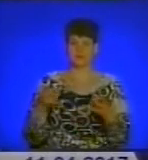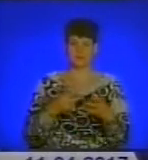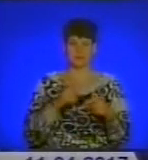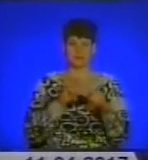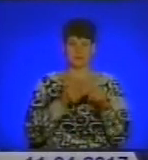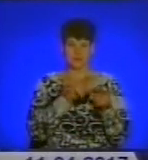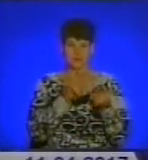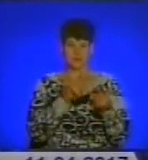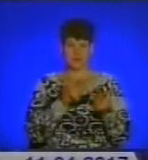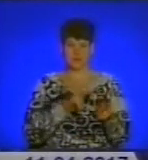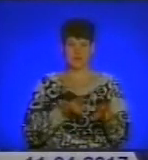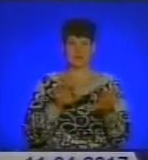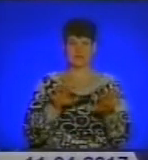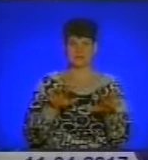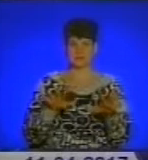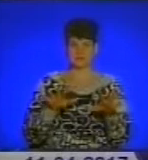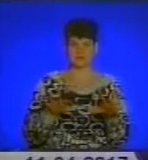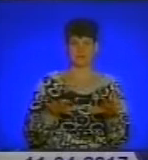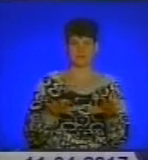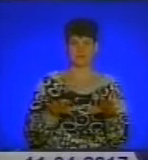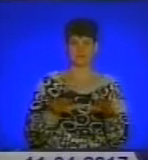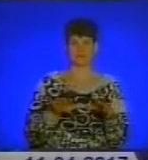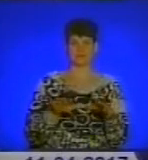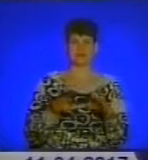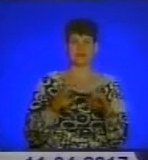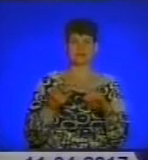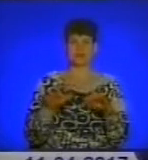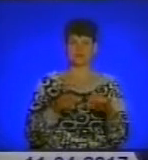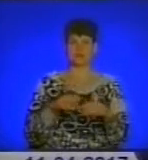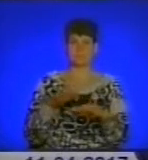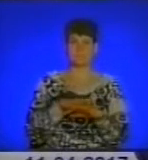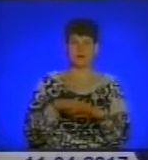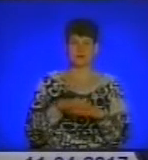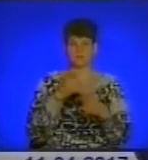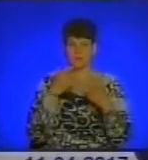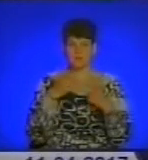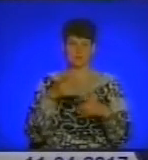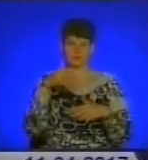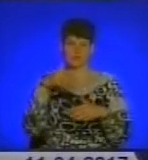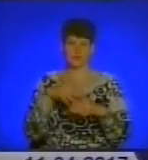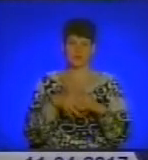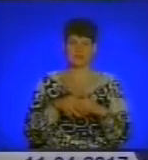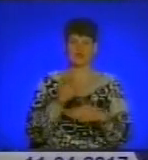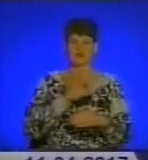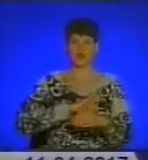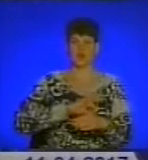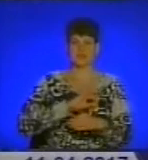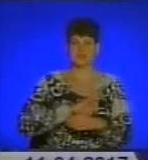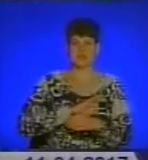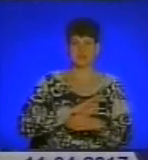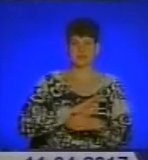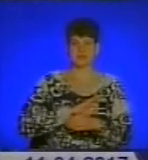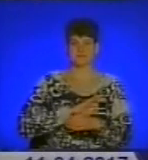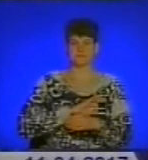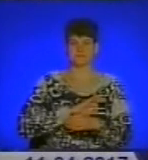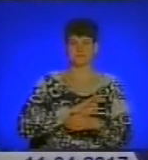за місцевими засобами масової інформації, щоб орієнтуватися в використання